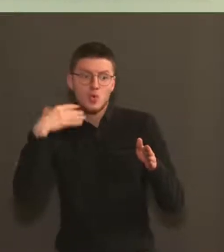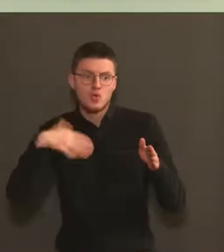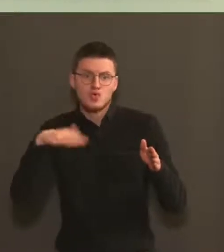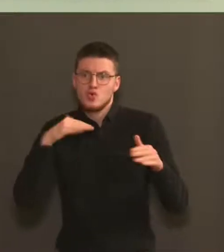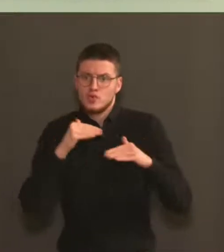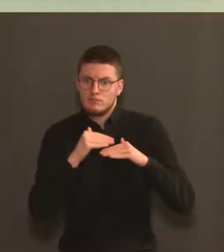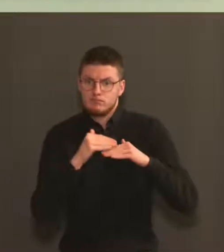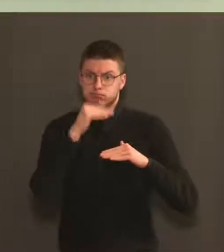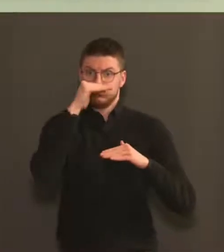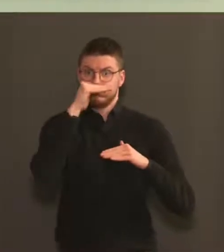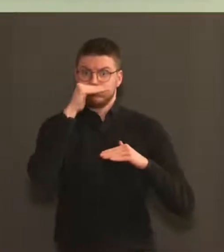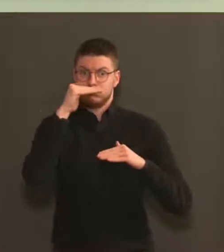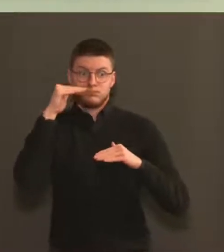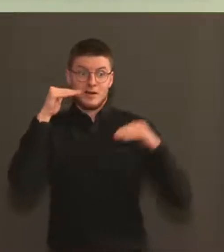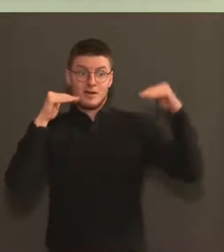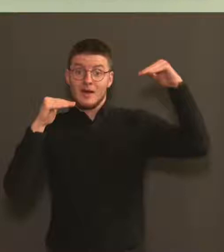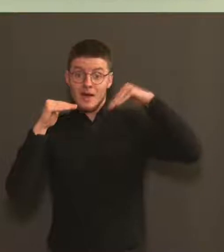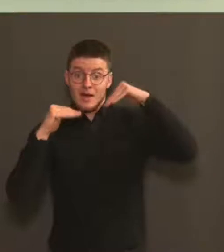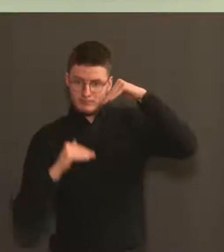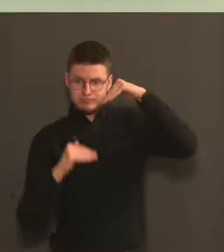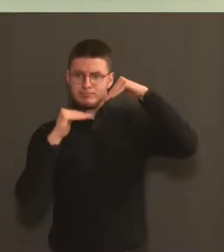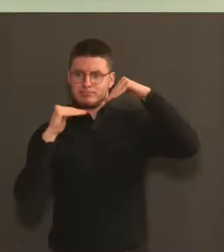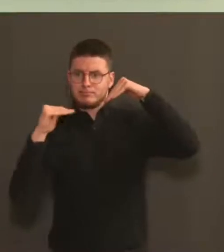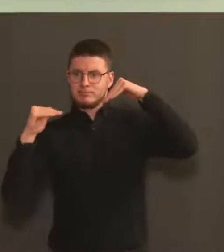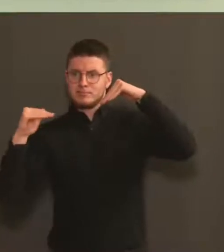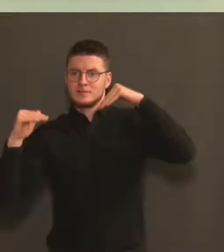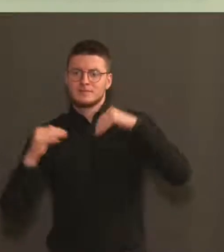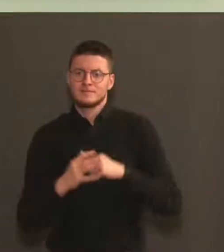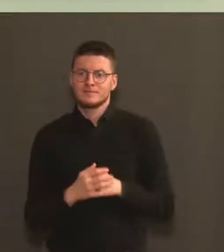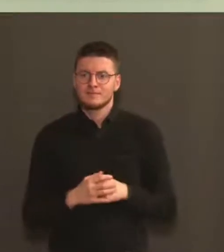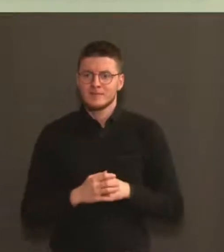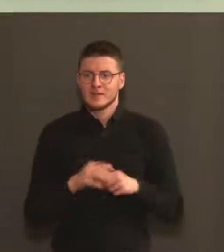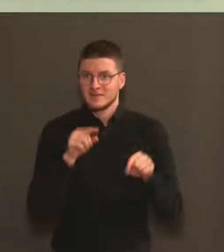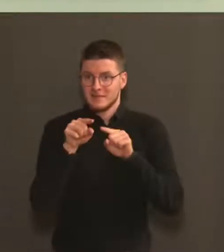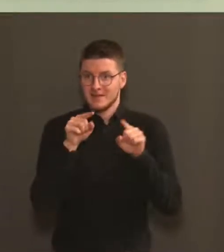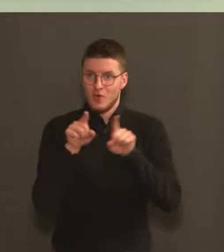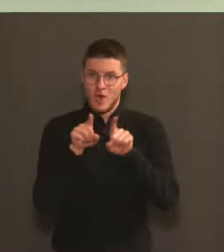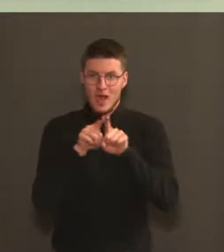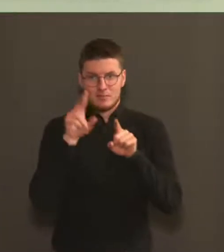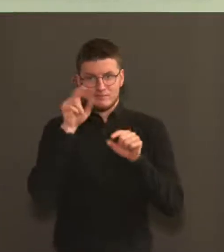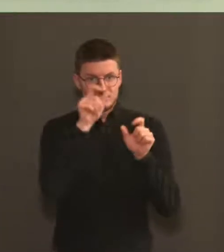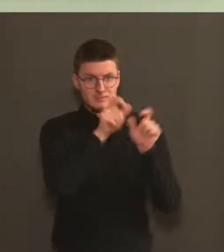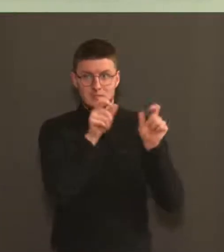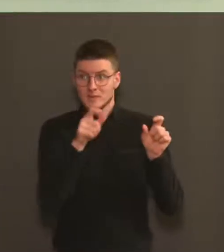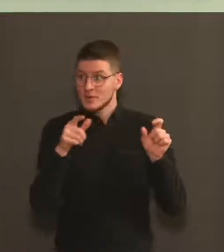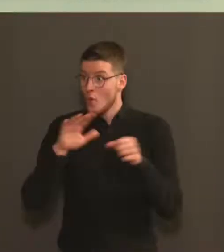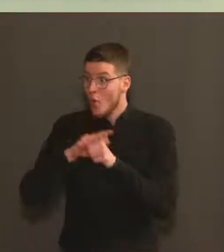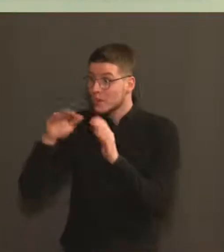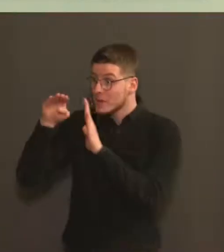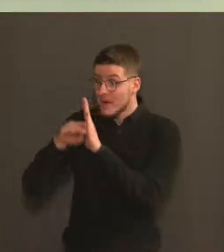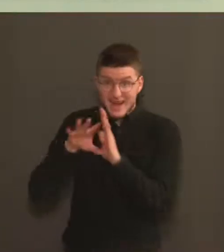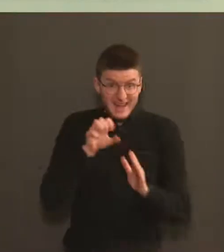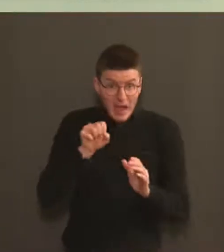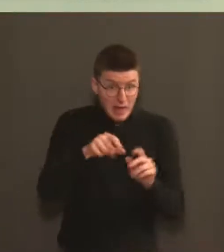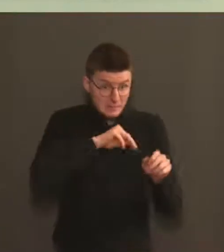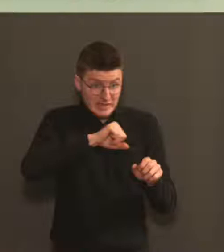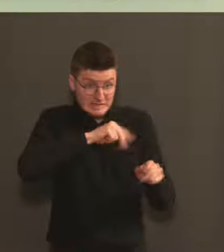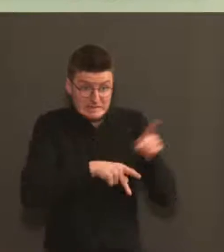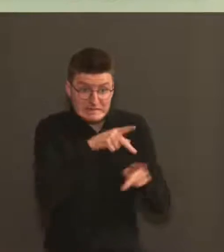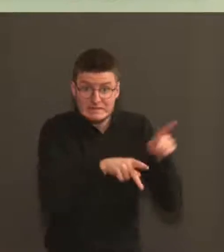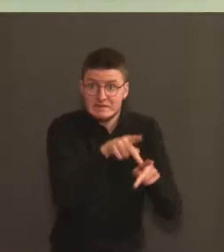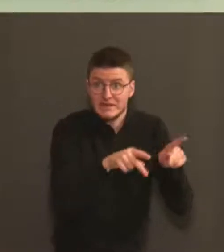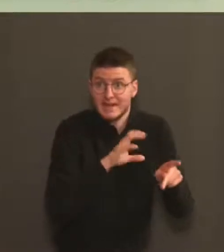curve. En dan is er een belangrijke inhaalbeweging. Als je nu kijkt naar de periode na de tweede golf, zie je dat